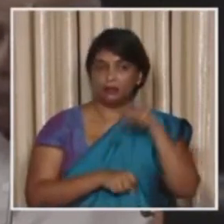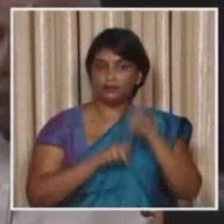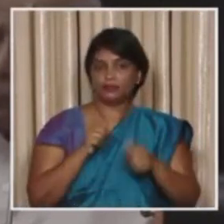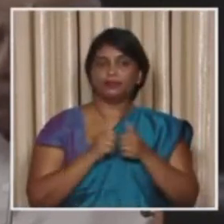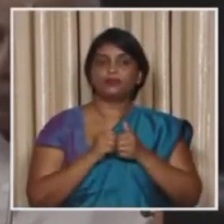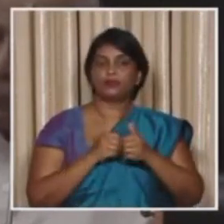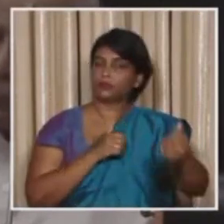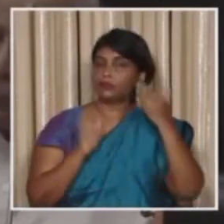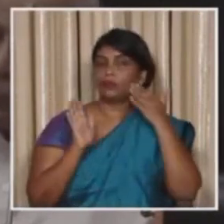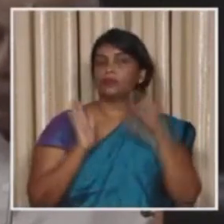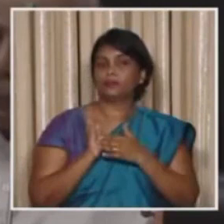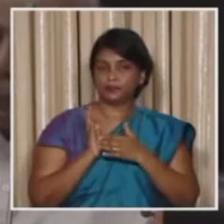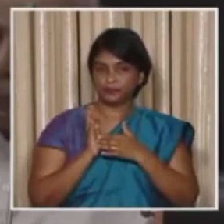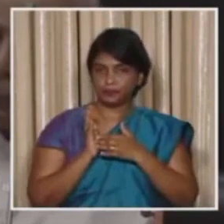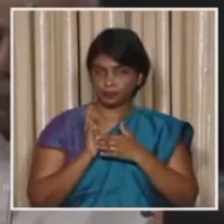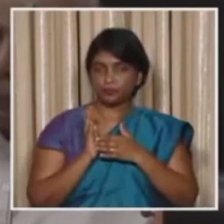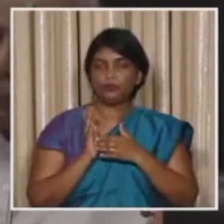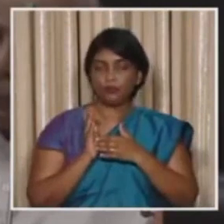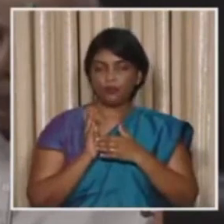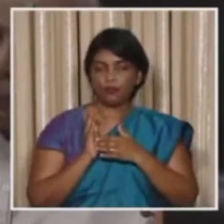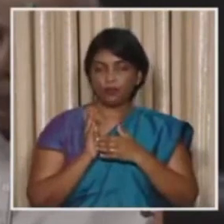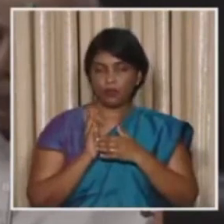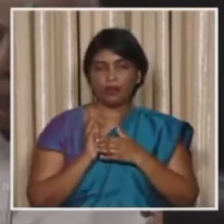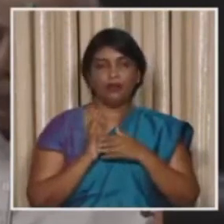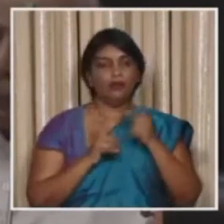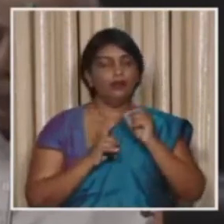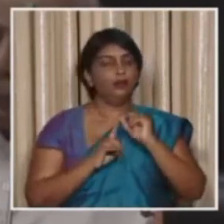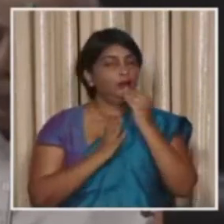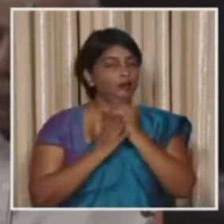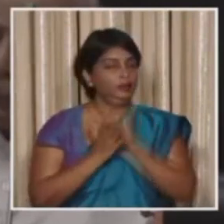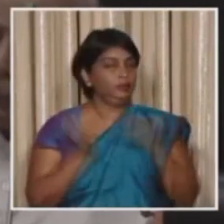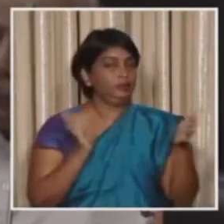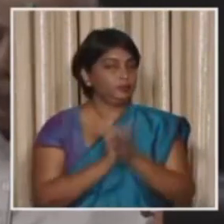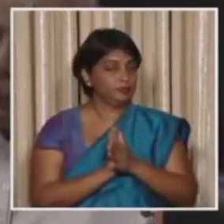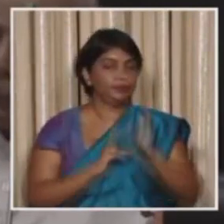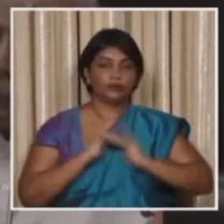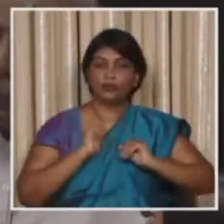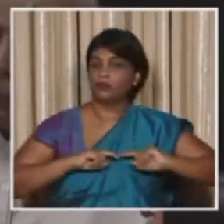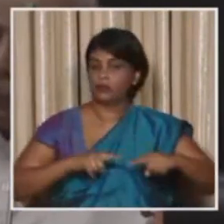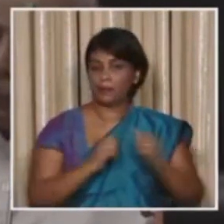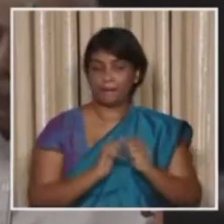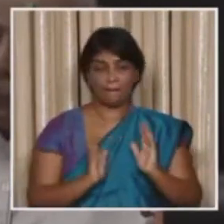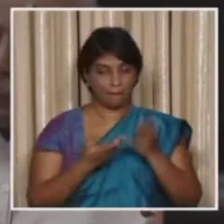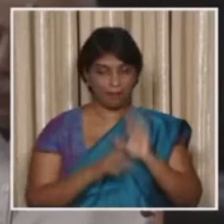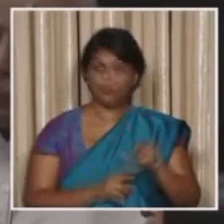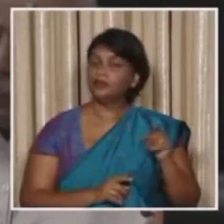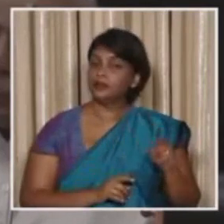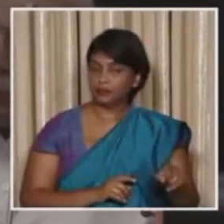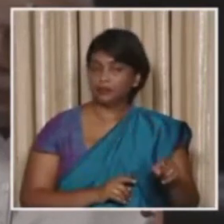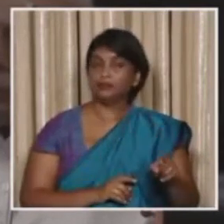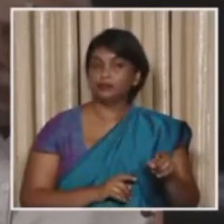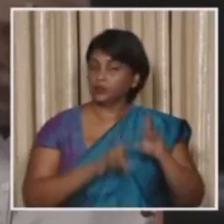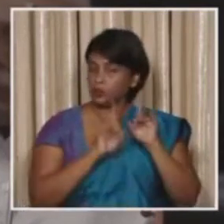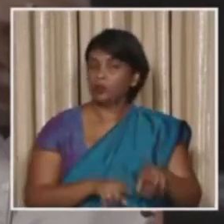participatory process with the provincial council. පළාත් ලැයිස්තුවේ ඇති විෂයන් දෙක සම්බන්ධ ජාතික ප්‍රතිපත්ති සකස් කිරීම